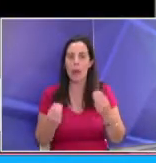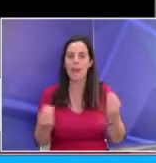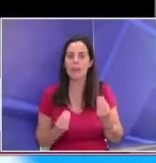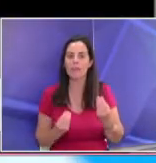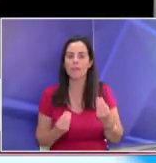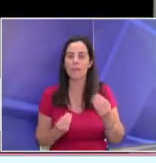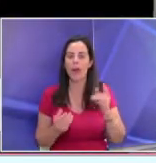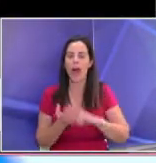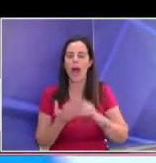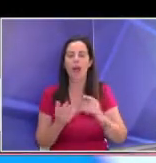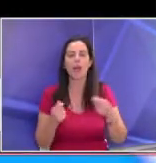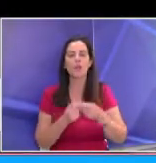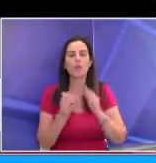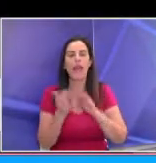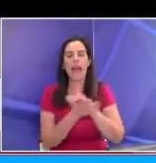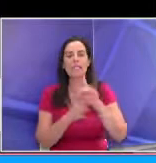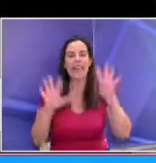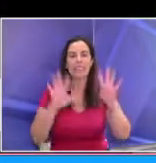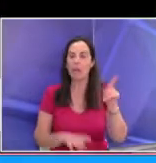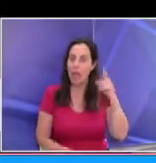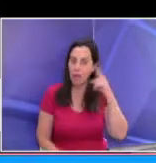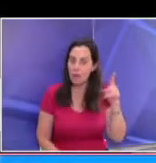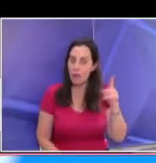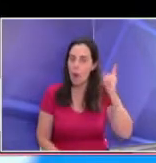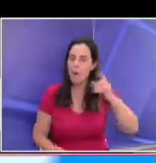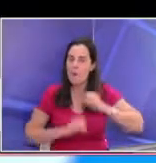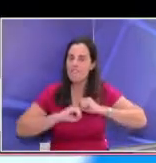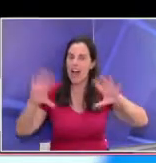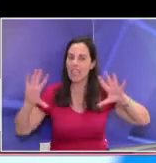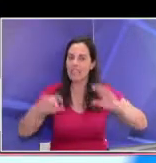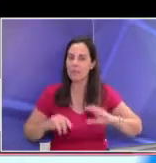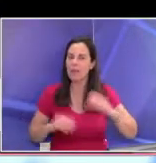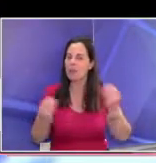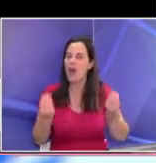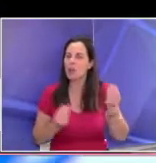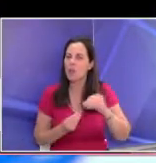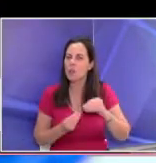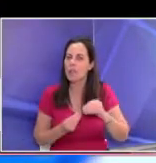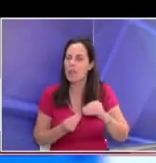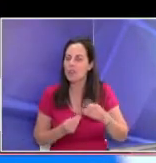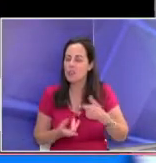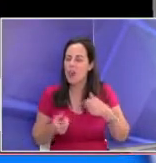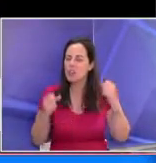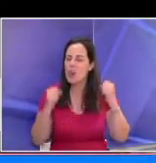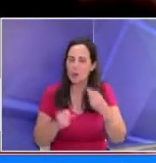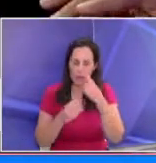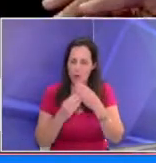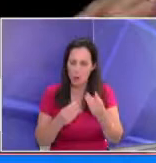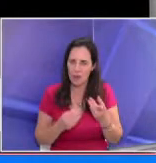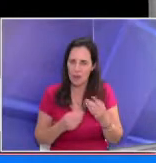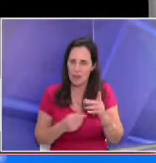על ה-11 בספטמבר. זהו. ולדעתי הוא בעצם איים לפרסם אותם. ודבר נוסף שאין צל של ספק שהוא חשוב, אתה